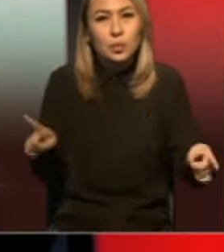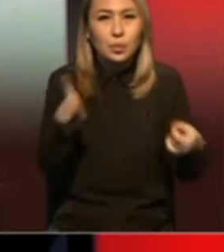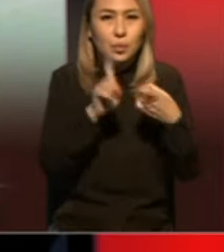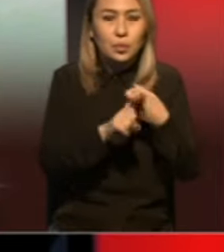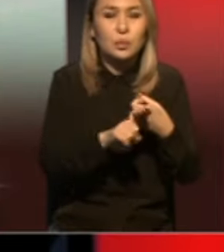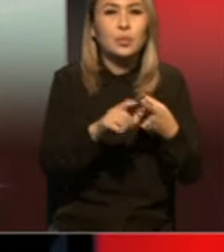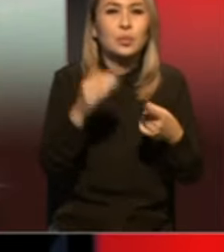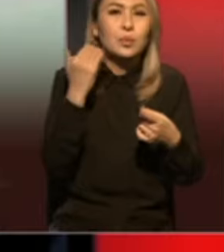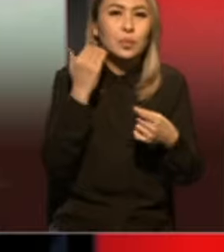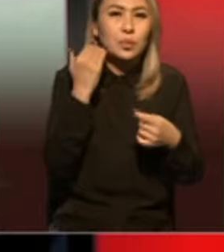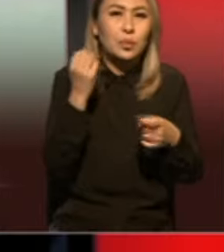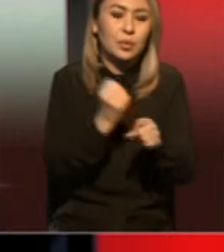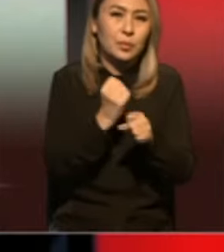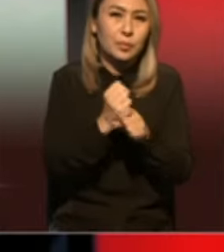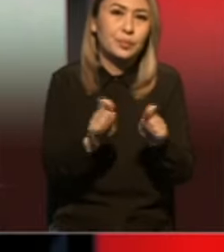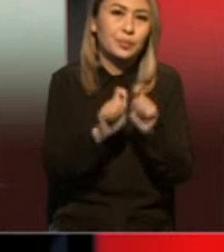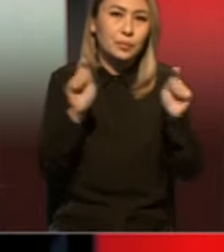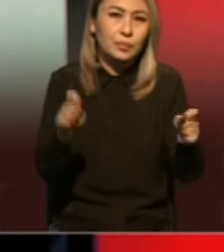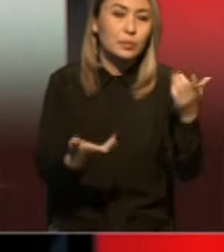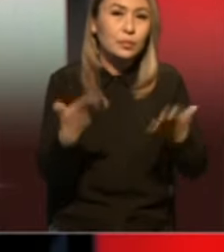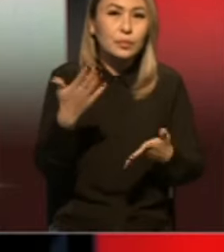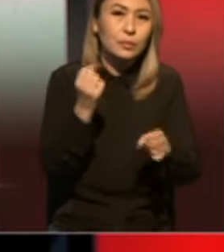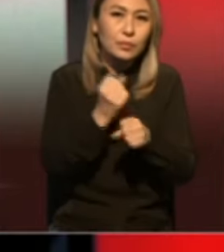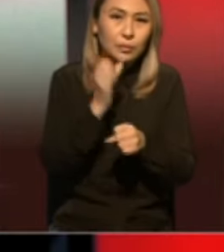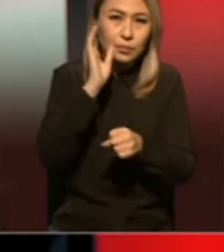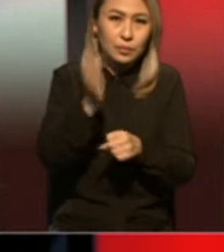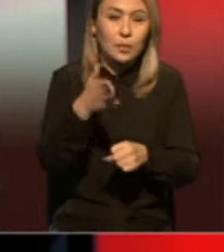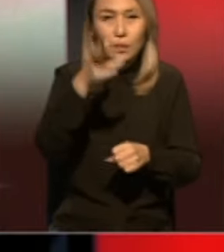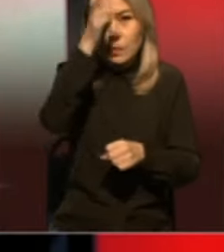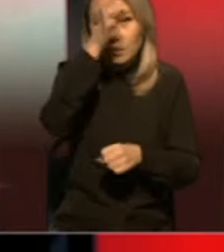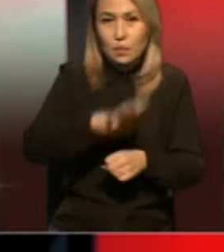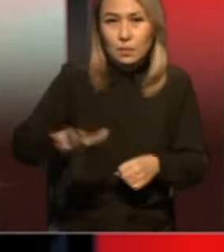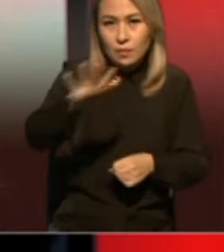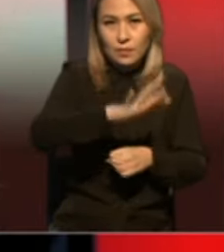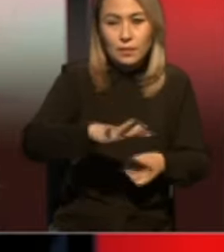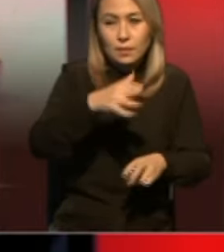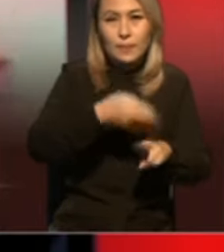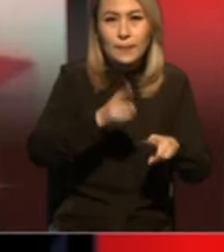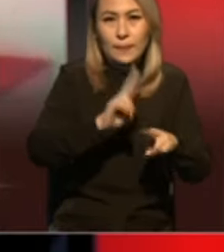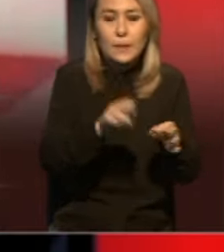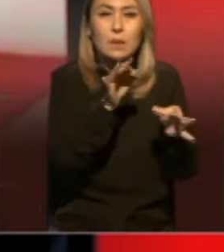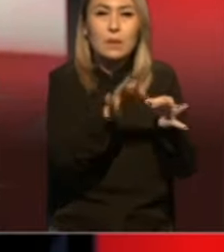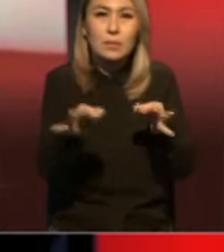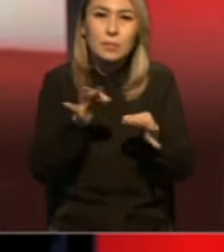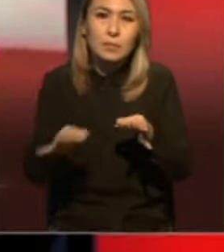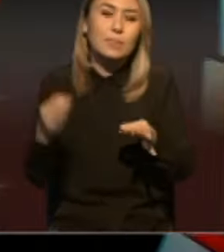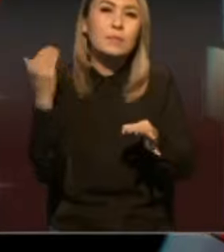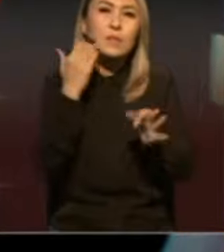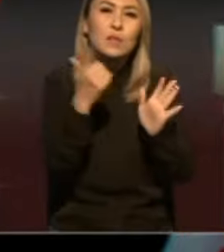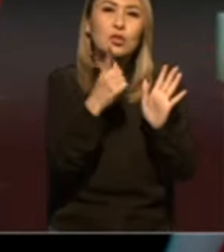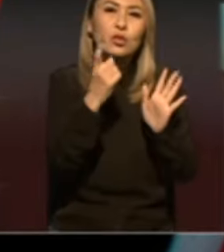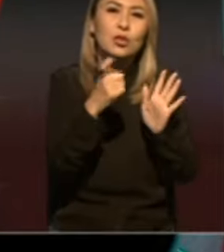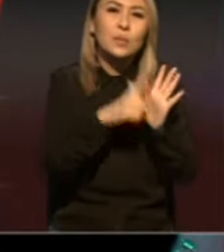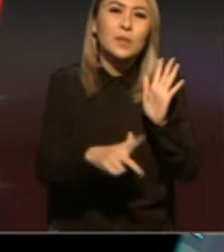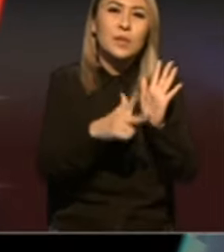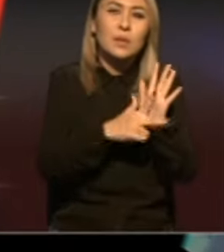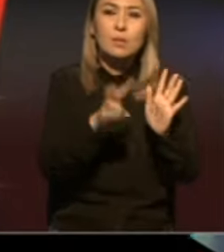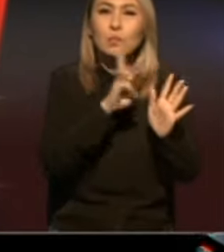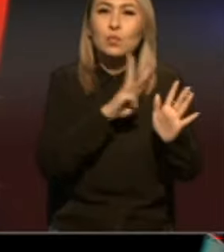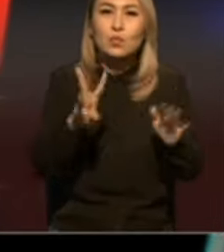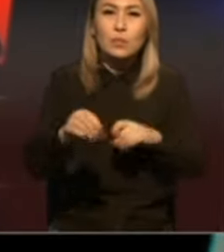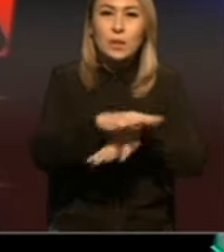коридор дәліздерді құру жайында. Егер оларды құратын болсақ, жалпы түркі мемлекеттерінің аймағында 178 миллионға жуық